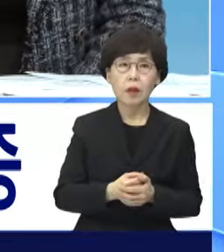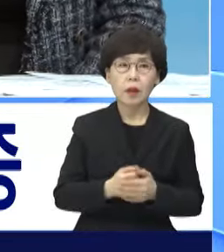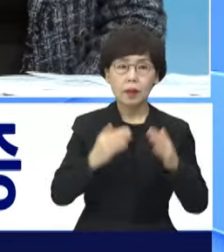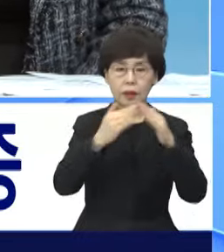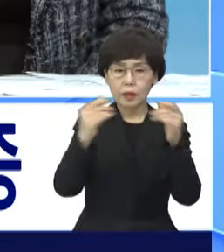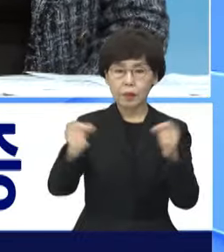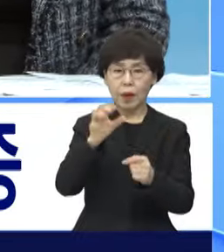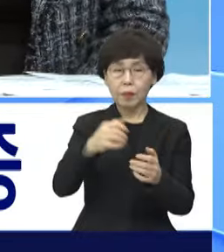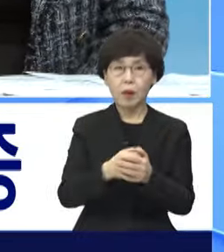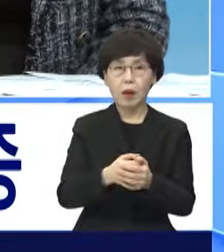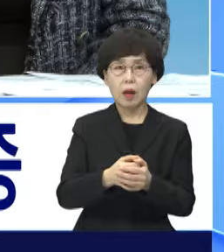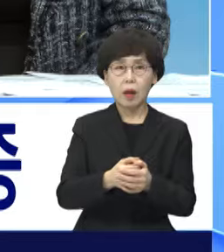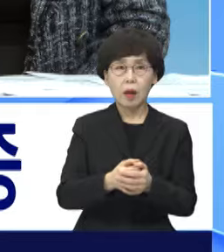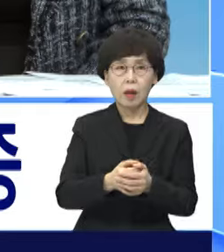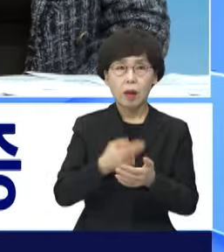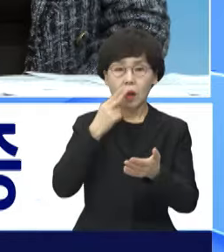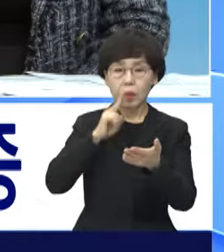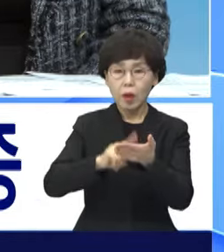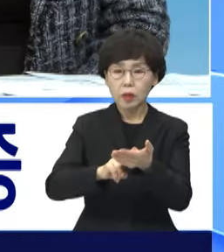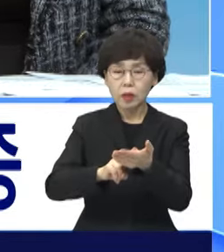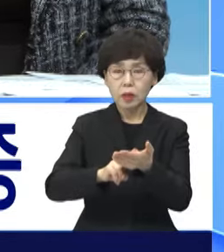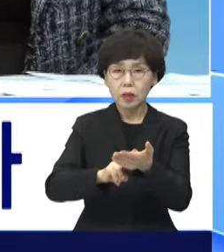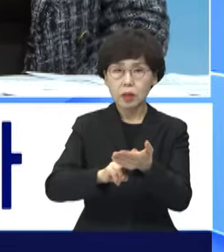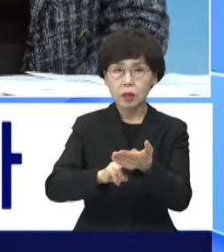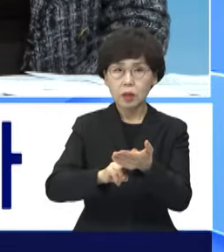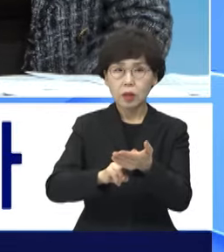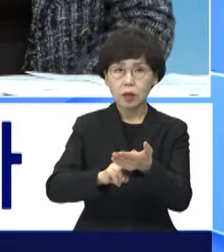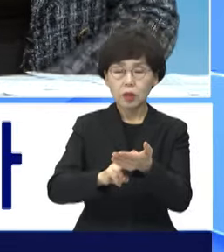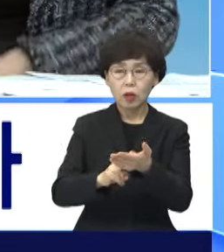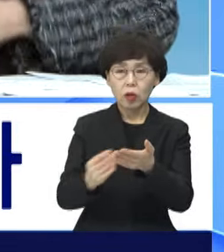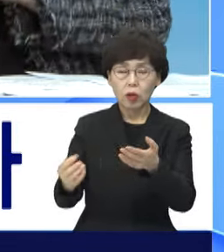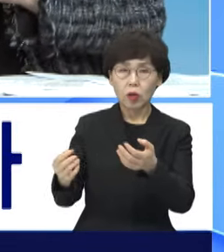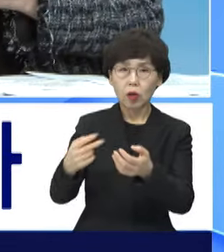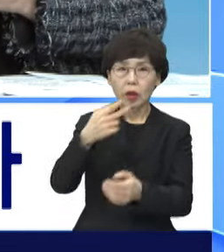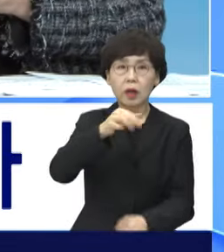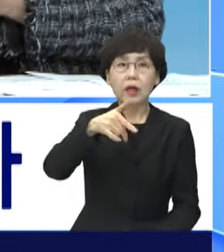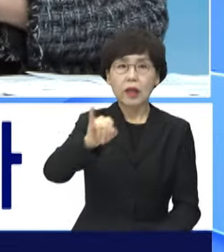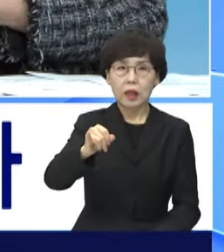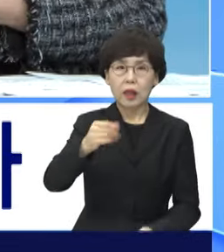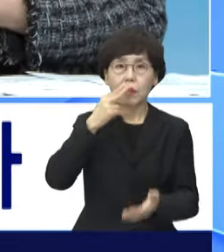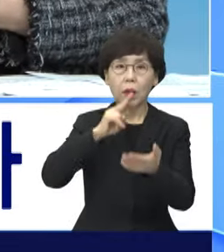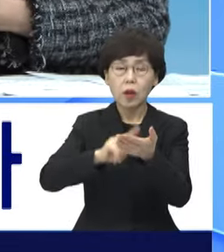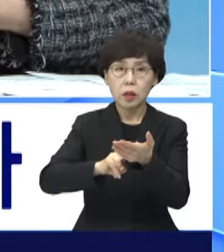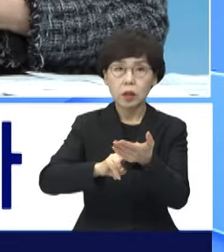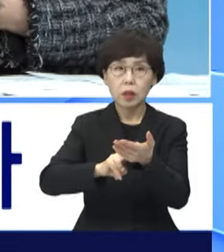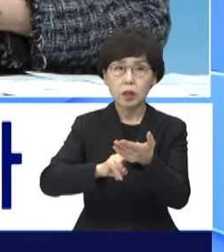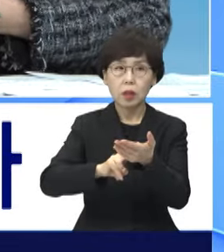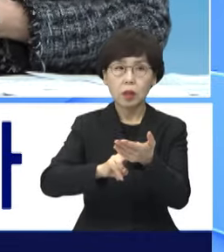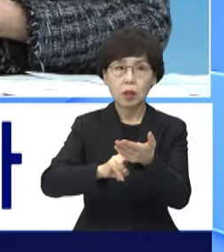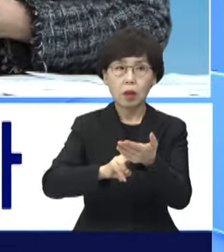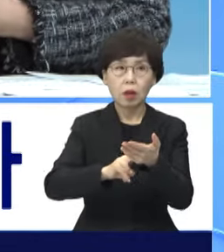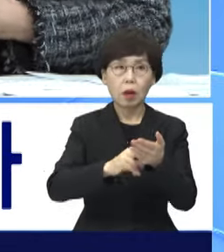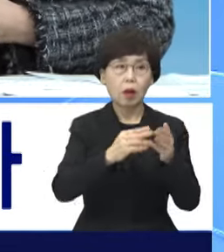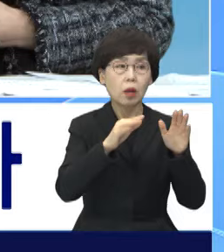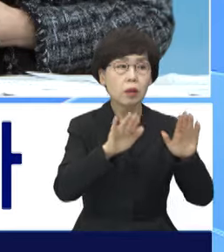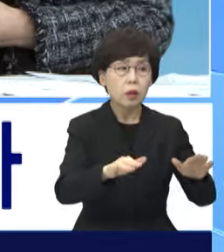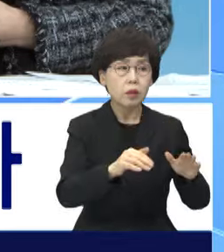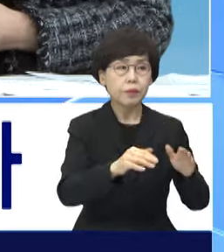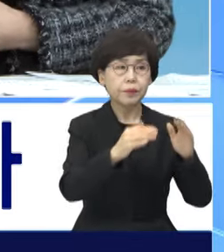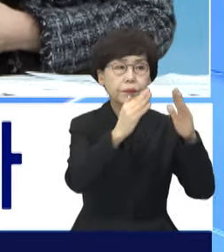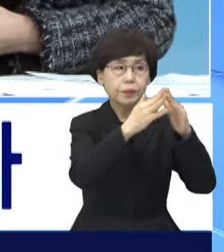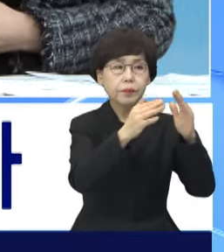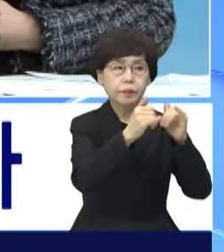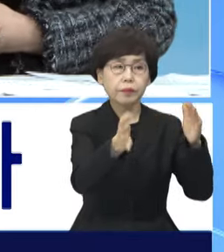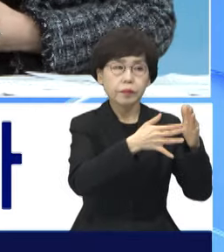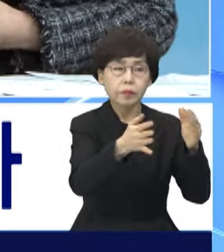앞에 등기 우편물 도착 확인 서다라 하면서 어 당 당신의 등기가 폐문 부제로 지금 도착을 못했다